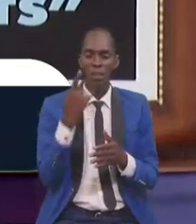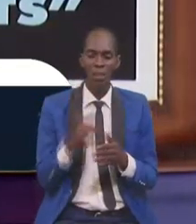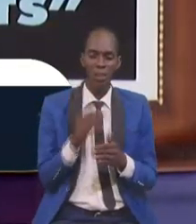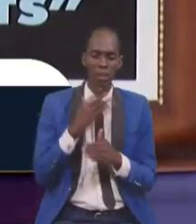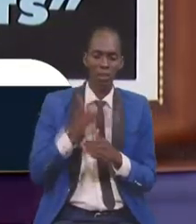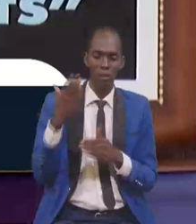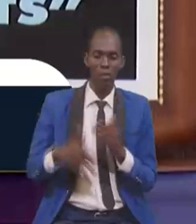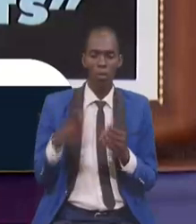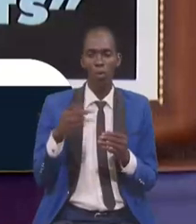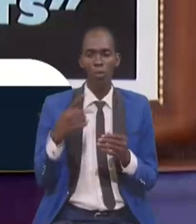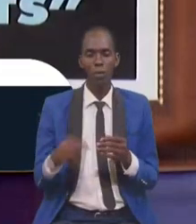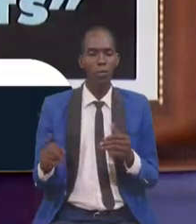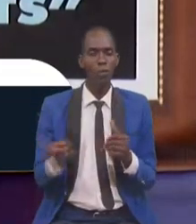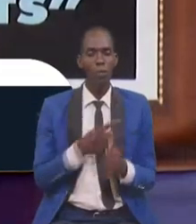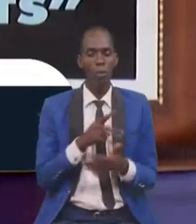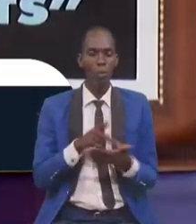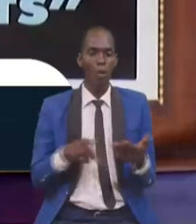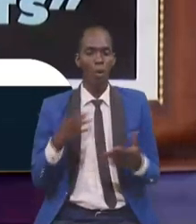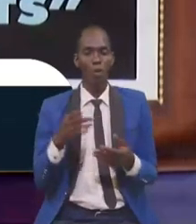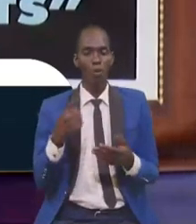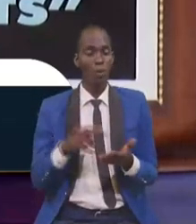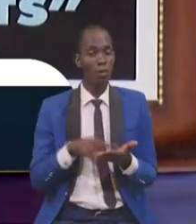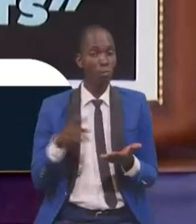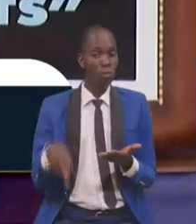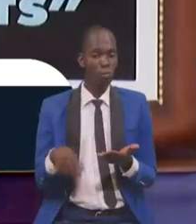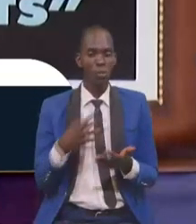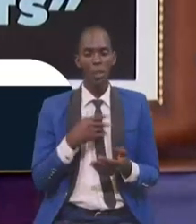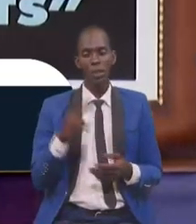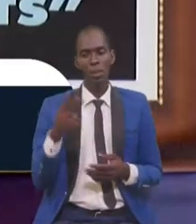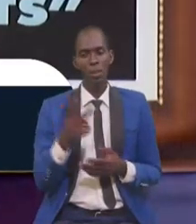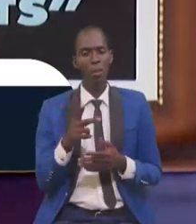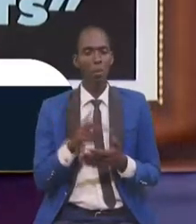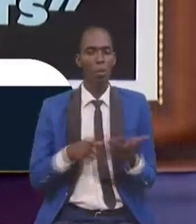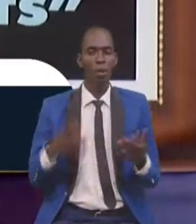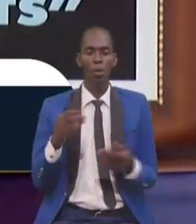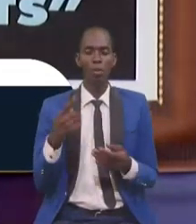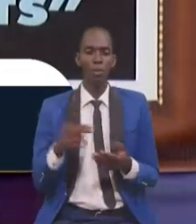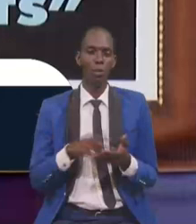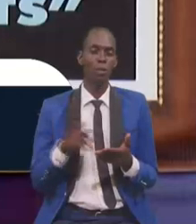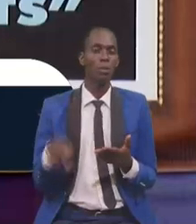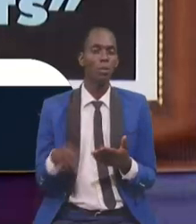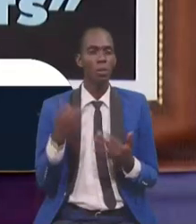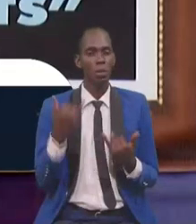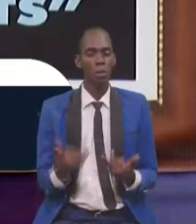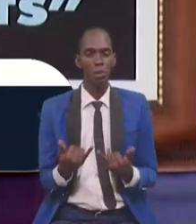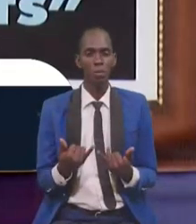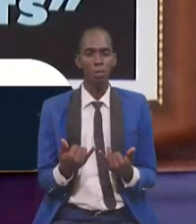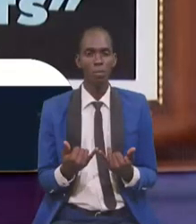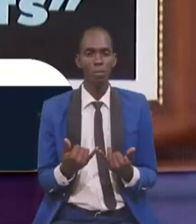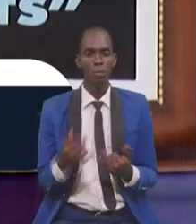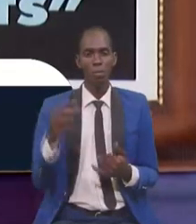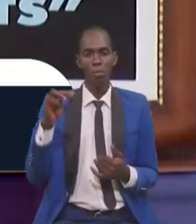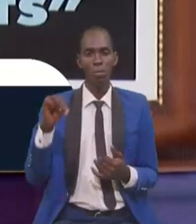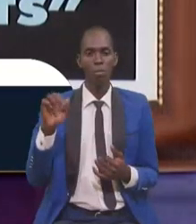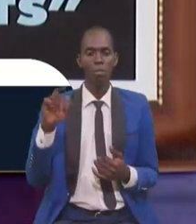30 et 37. C'est la conclusion de la première partie du récit et la conclusion de la deuxième partie du récit.